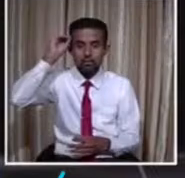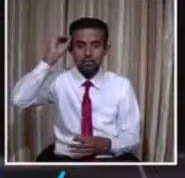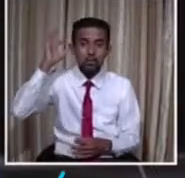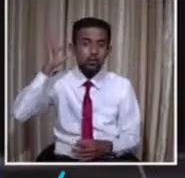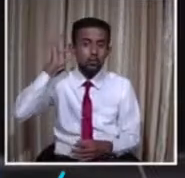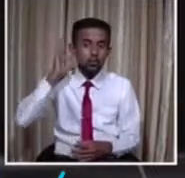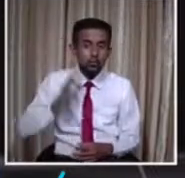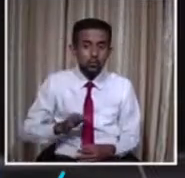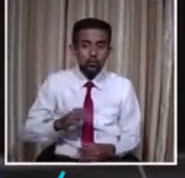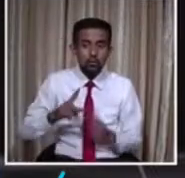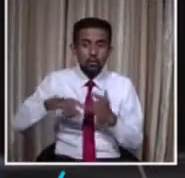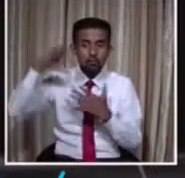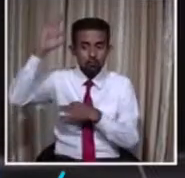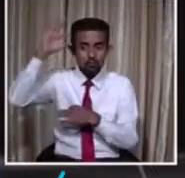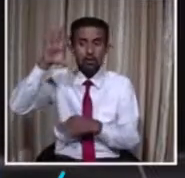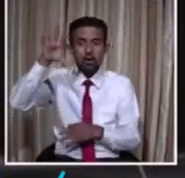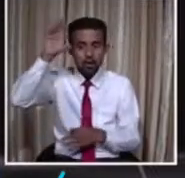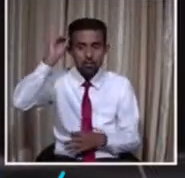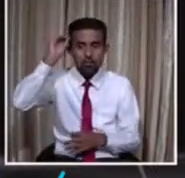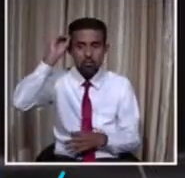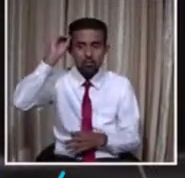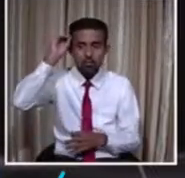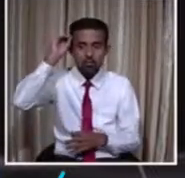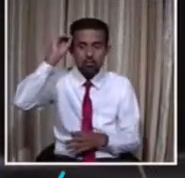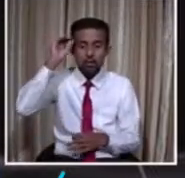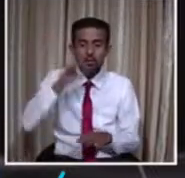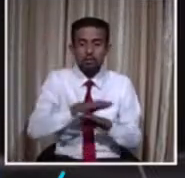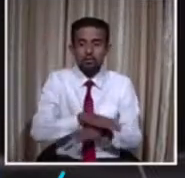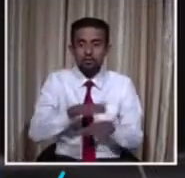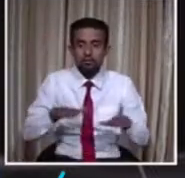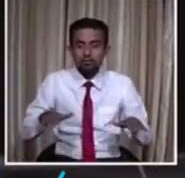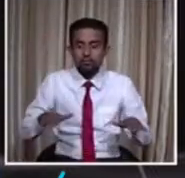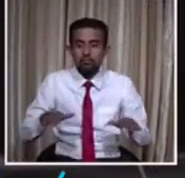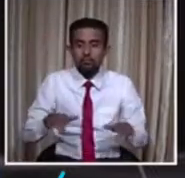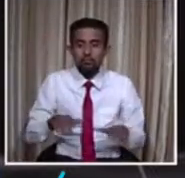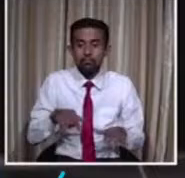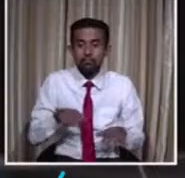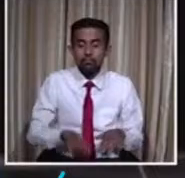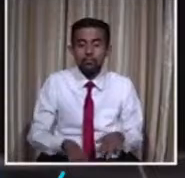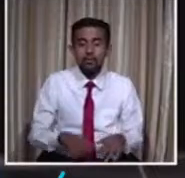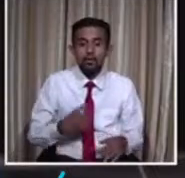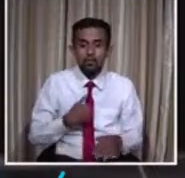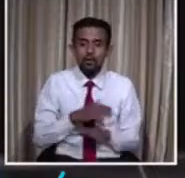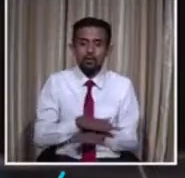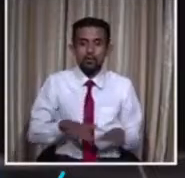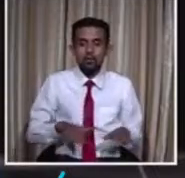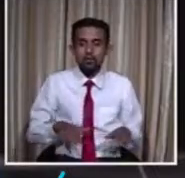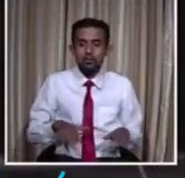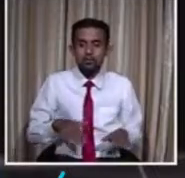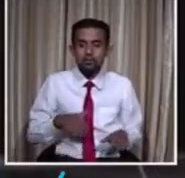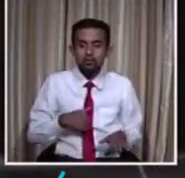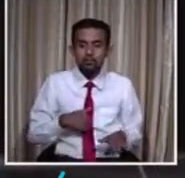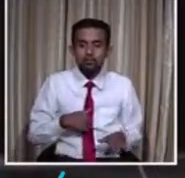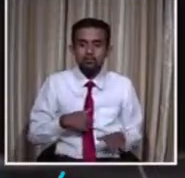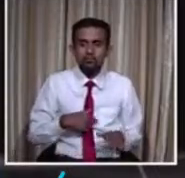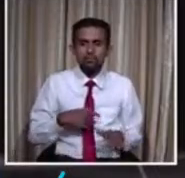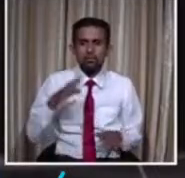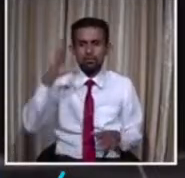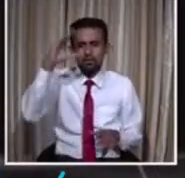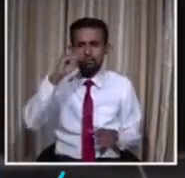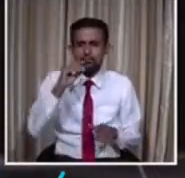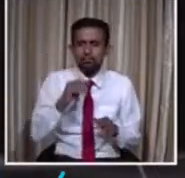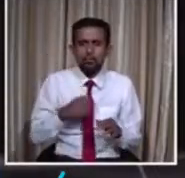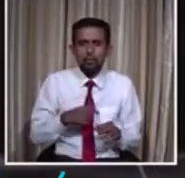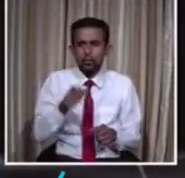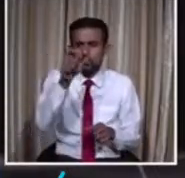dua mewar wiswidya adya apa ni laban ni. E daruo apa daruo kawada kadme. Klub lagi hilang, lagi hilang. Memang kita